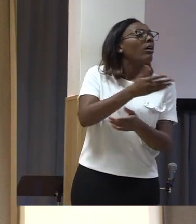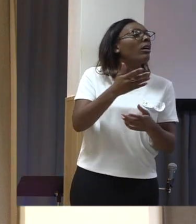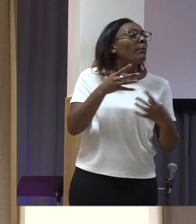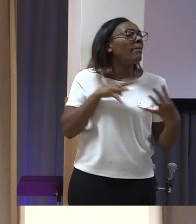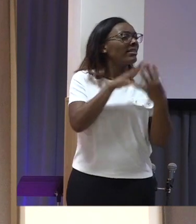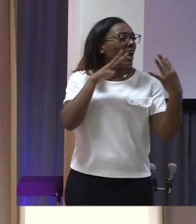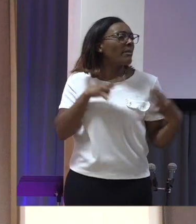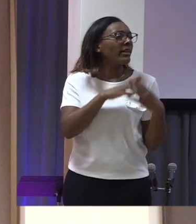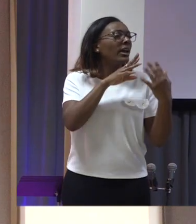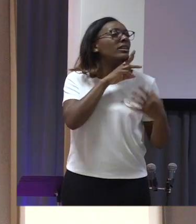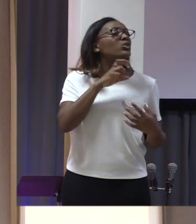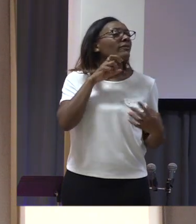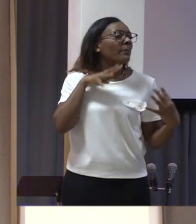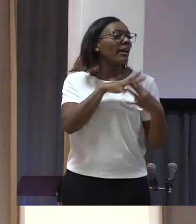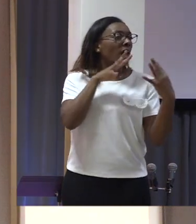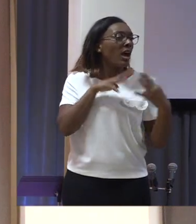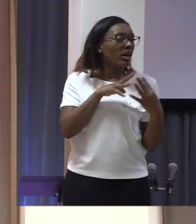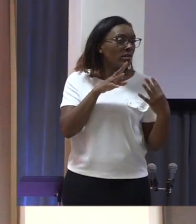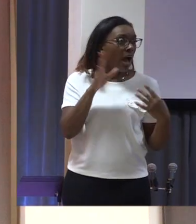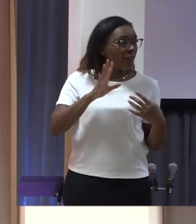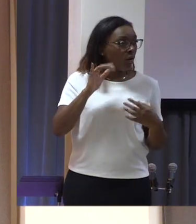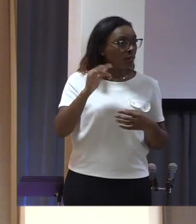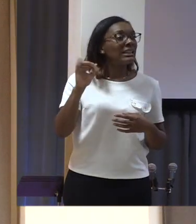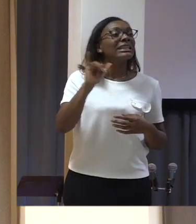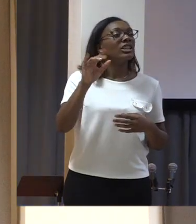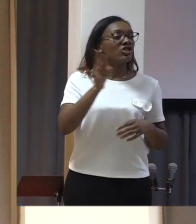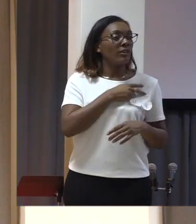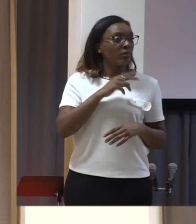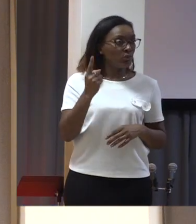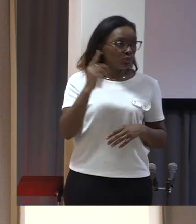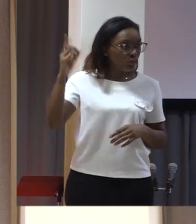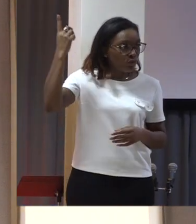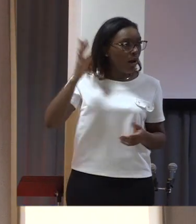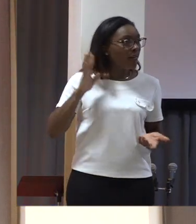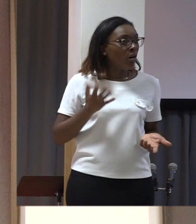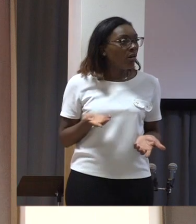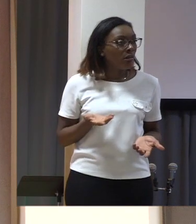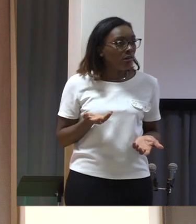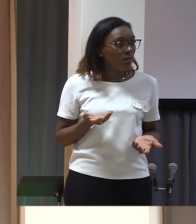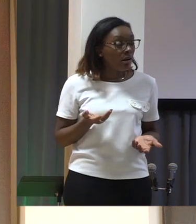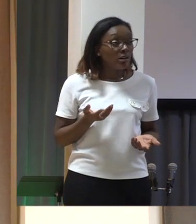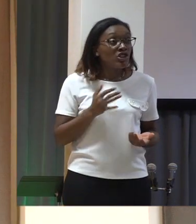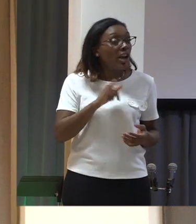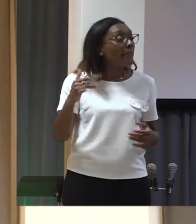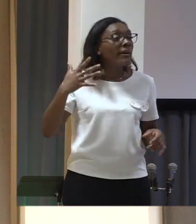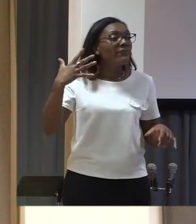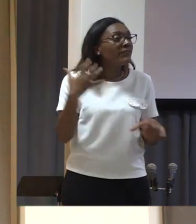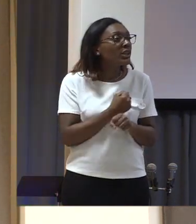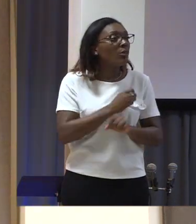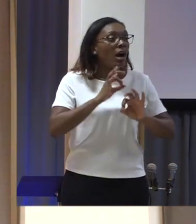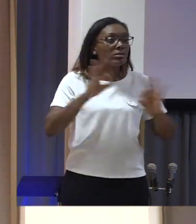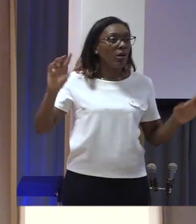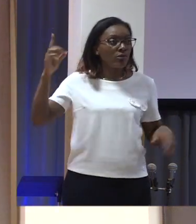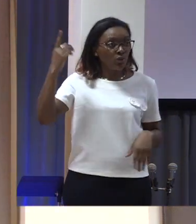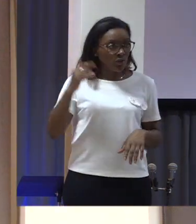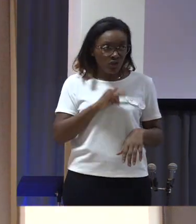par les Israélites, c'est Dieu qui en était le chef. Il n'y a jamais eu de victoire si Dieu